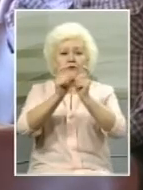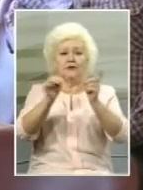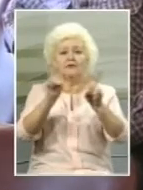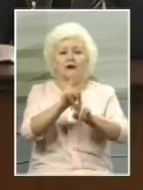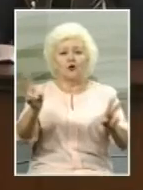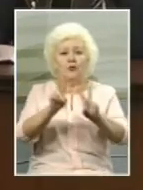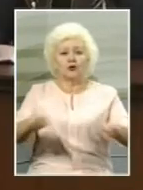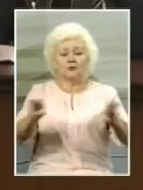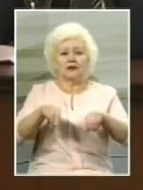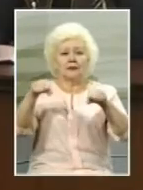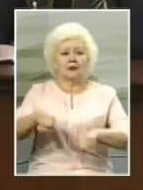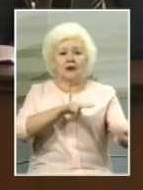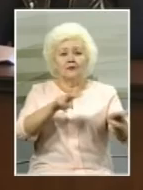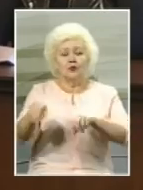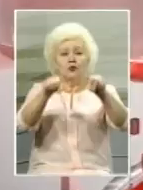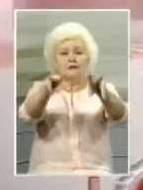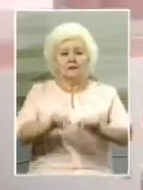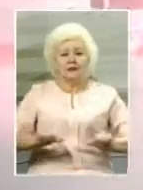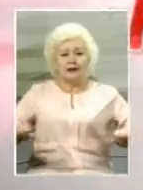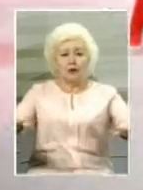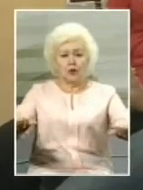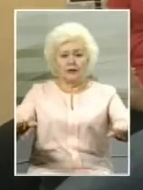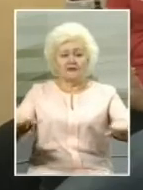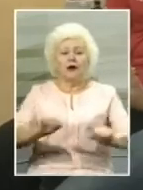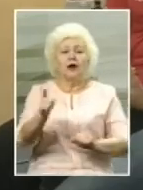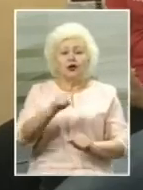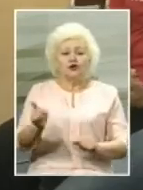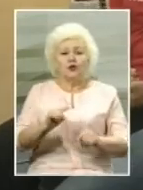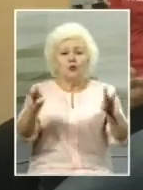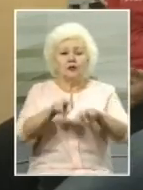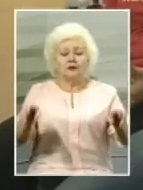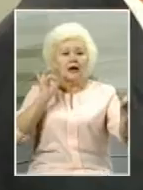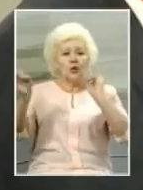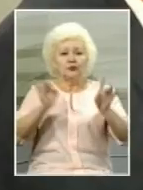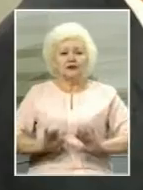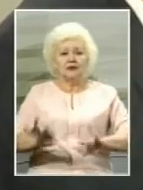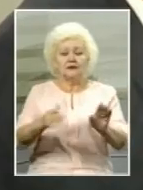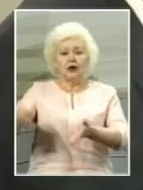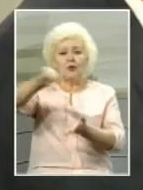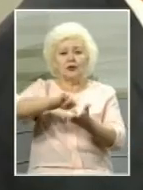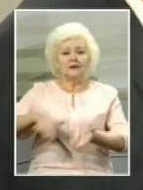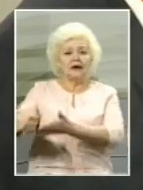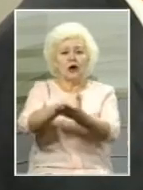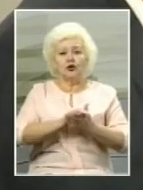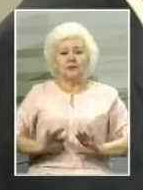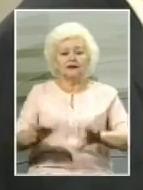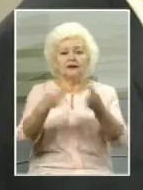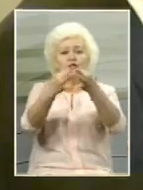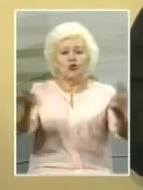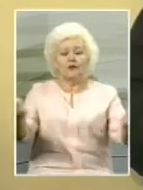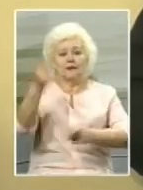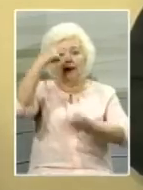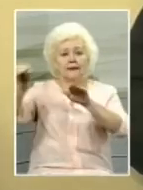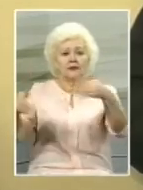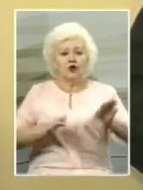розбираються правоохоронці та спеціальна комісія. Чому не розслідуються гучні справи, представники громадського руху визволення